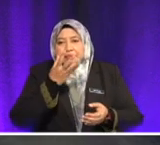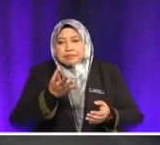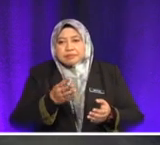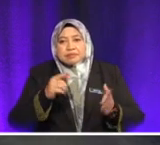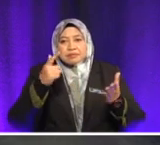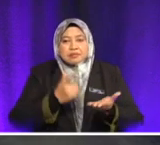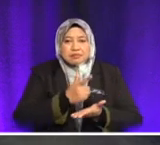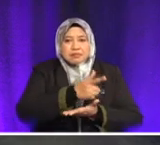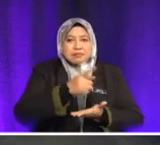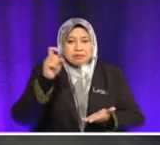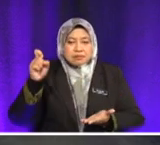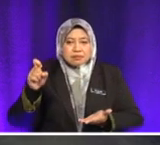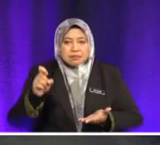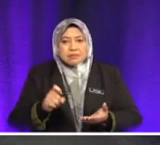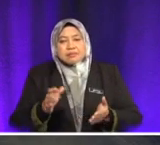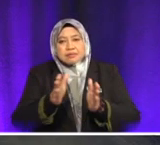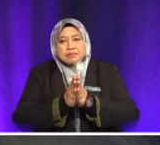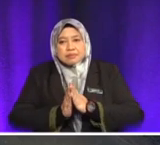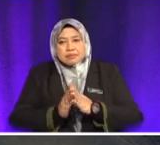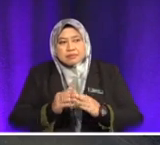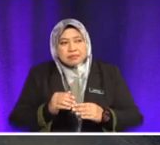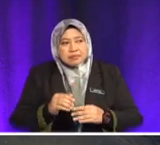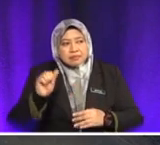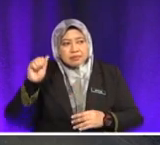mana caranya Oke kita minta nama